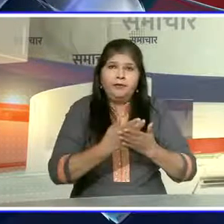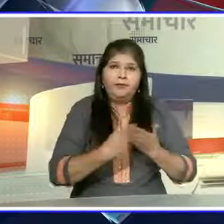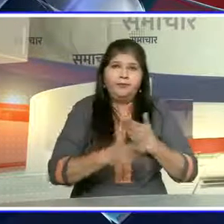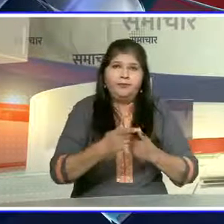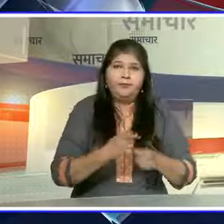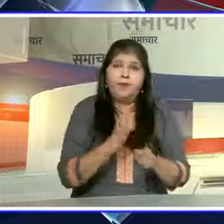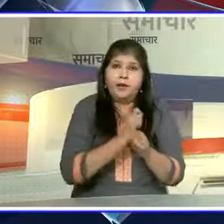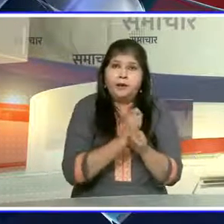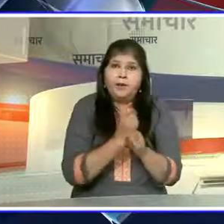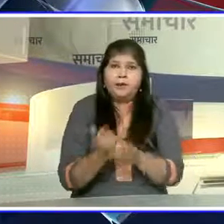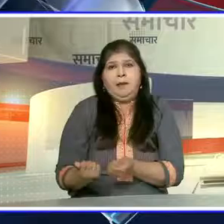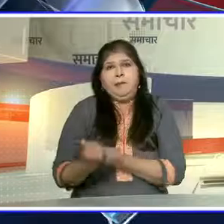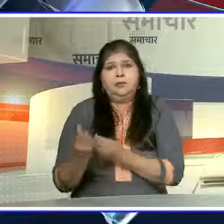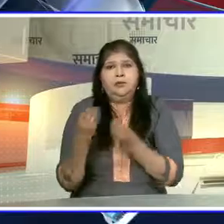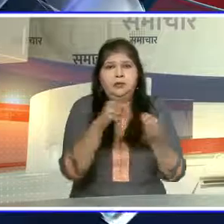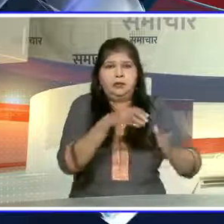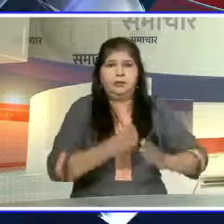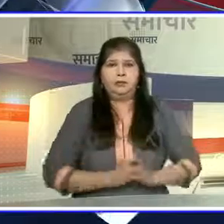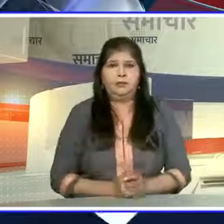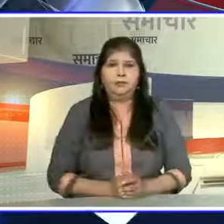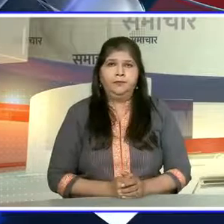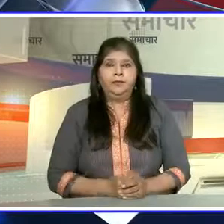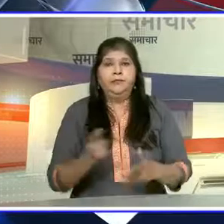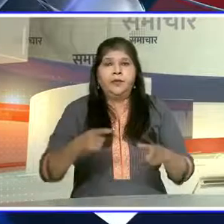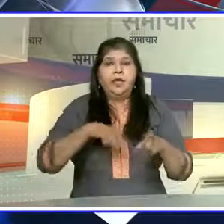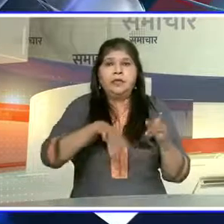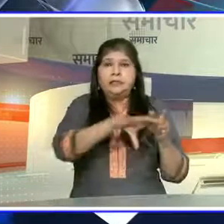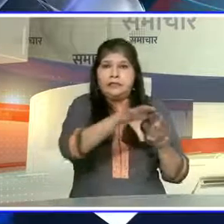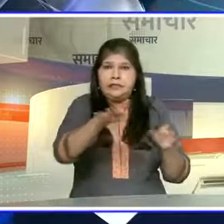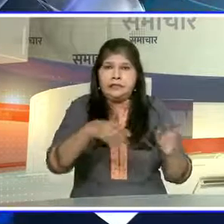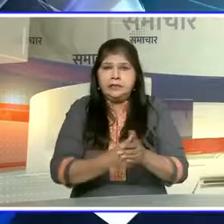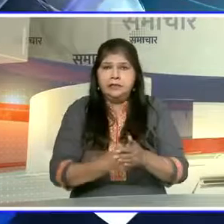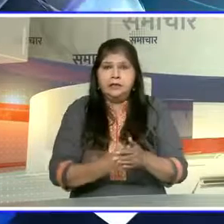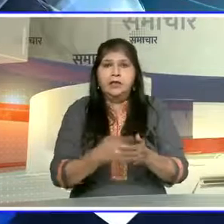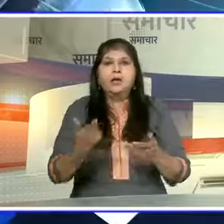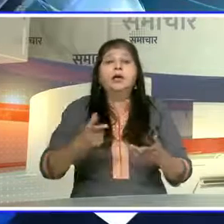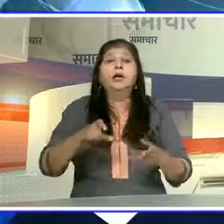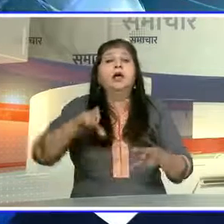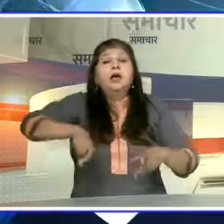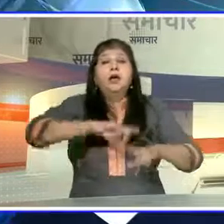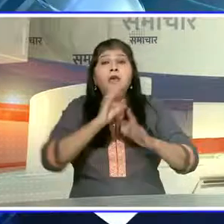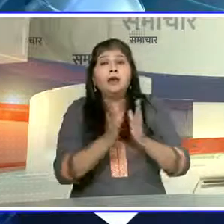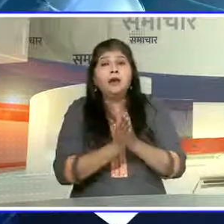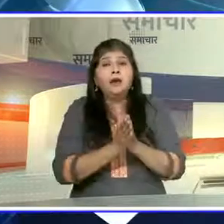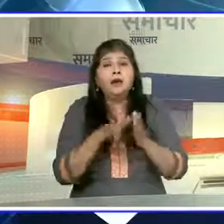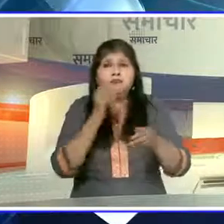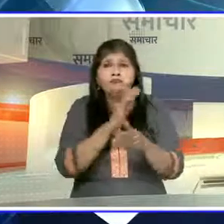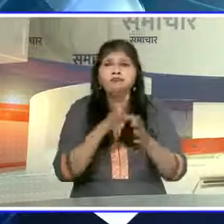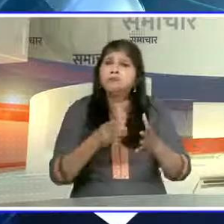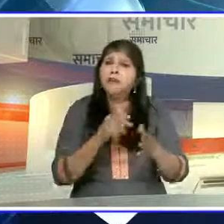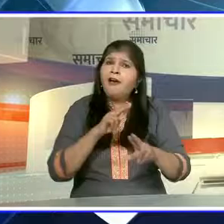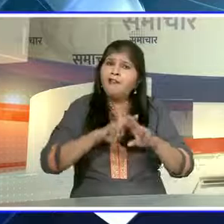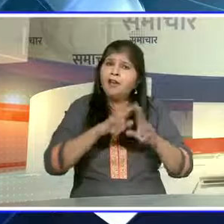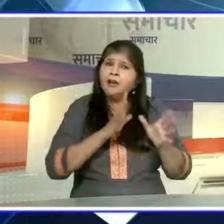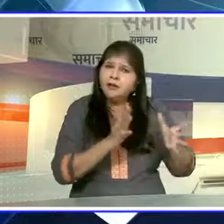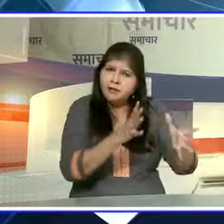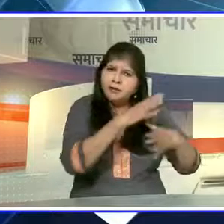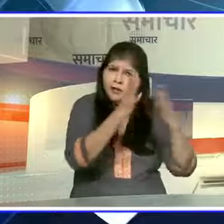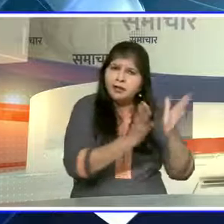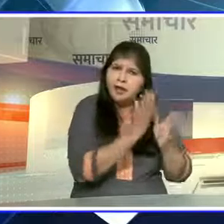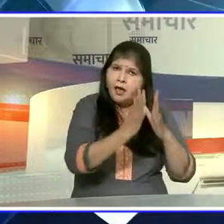का निर्माण करने में बल मिलेगा का या और इन क्षेत्रों में चैंपियन इंडस्ट्रीज को विकसित करने का मार्ग भी प्रशस्त